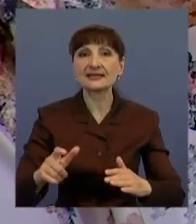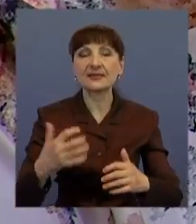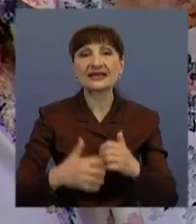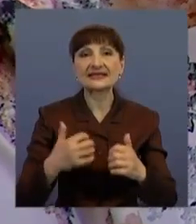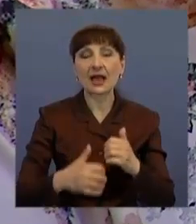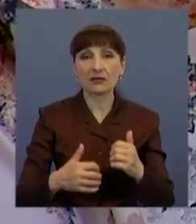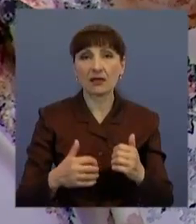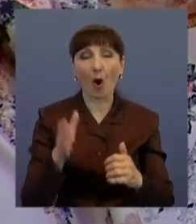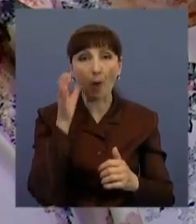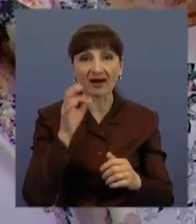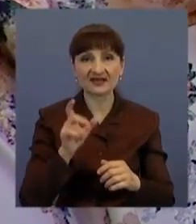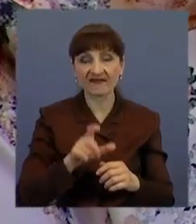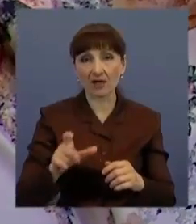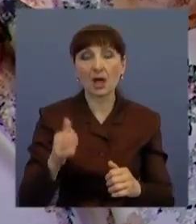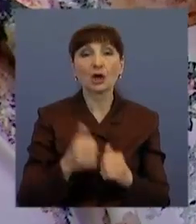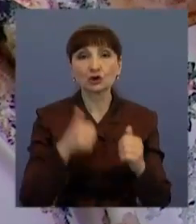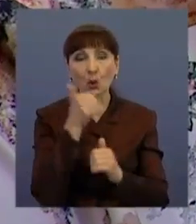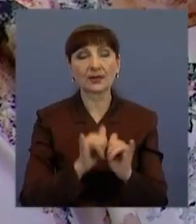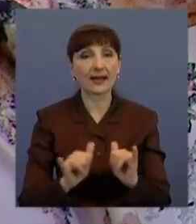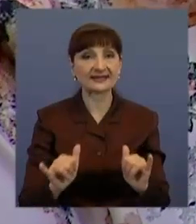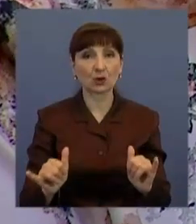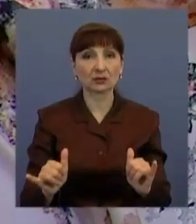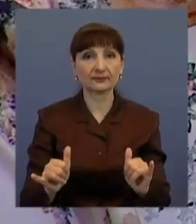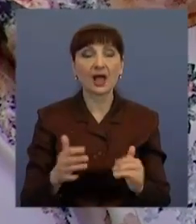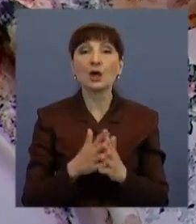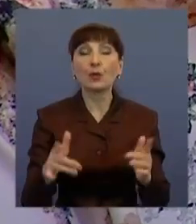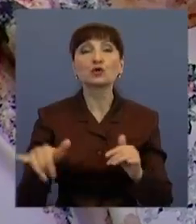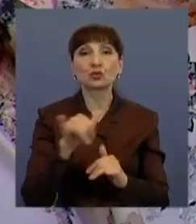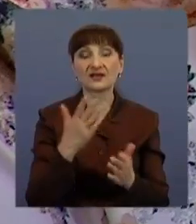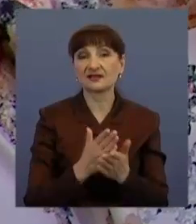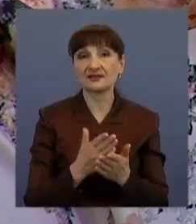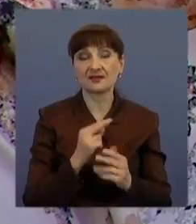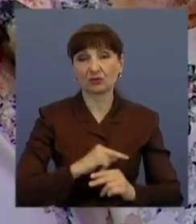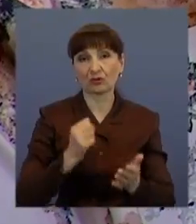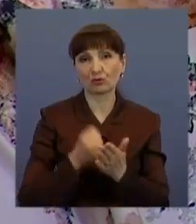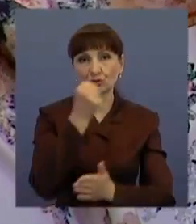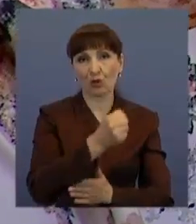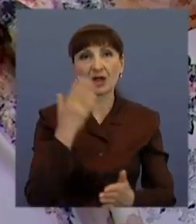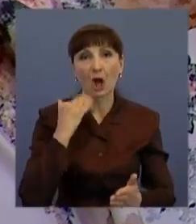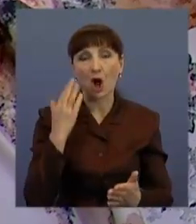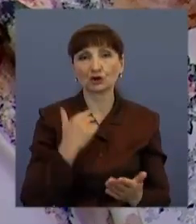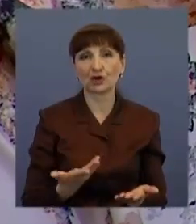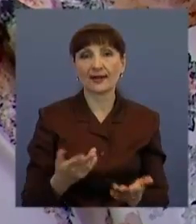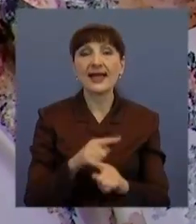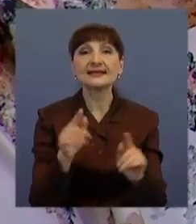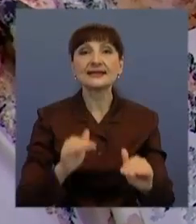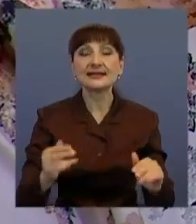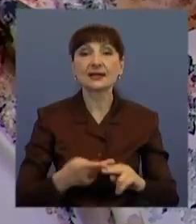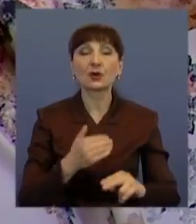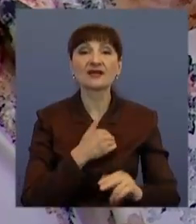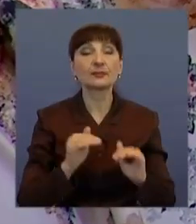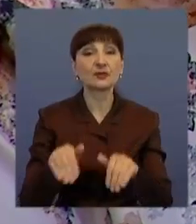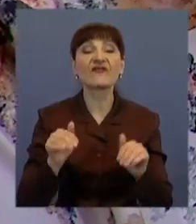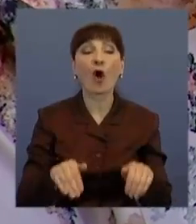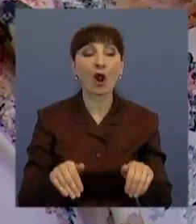среднего профессионального образования ежегодно растет, и больше у нас там гарантий по трудоустройству. То есть те дети, которые хотят поступать